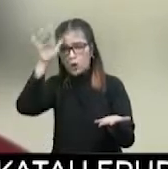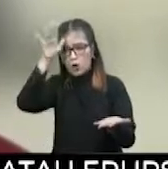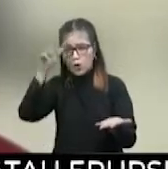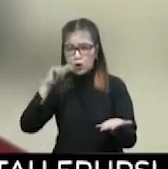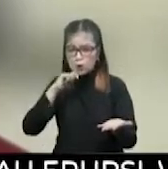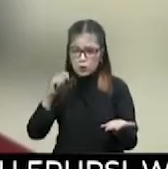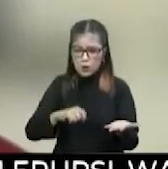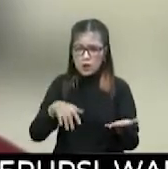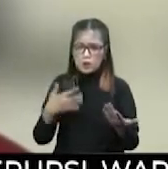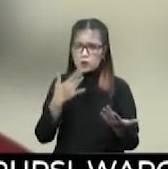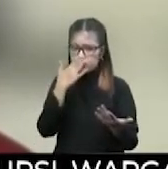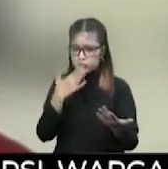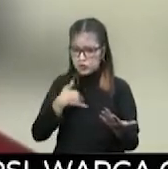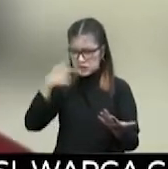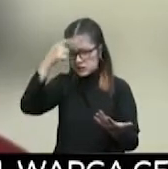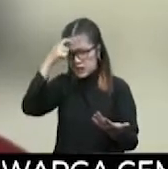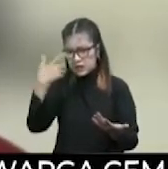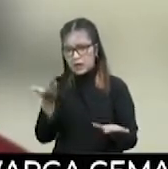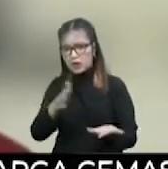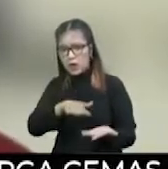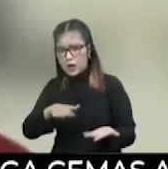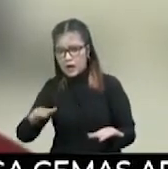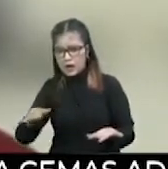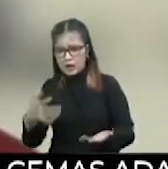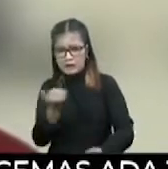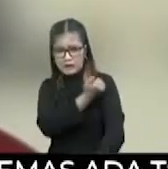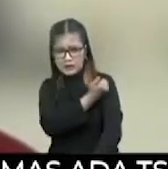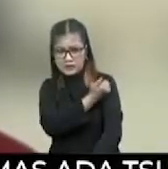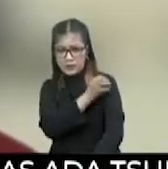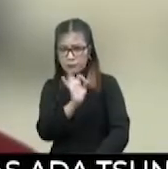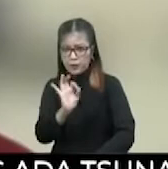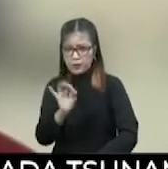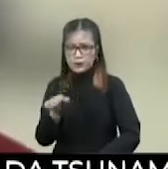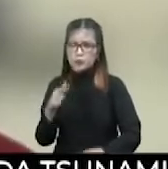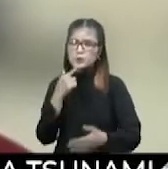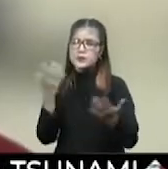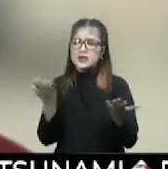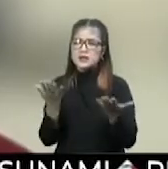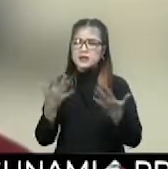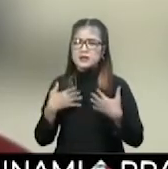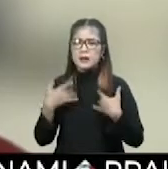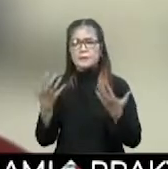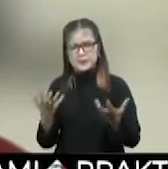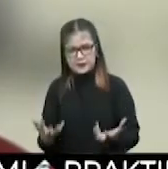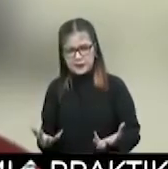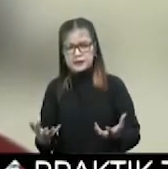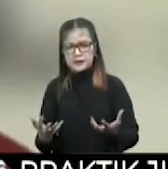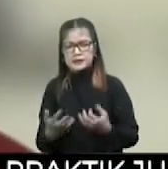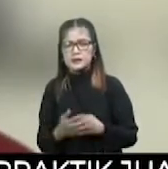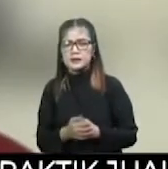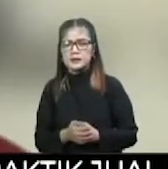komorbid saya katakan tadi, dan juga anak-anak dan orang yang belum divaksin, biasanya gejalanya akan lebih berat. Jadi jangan